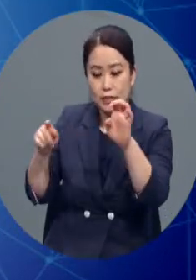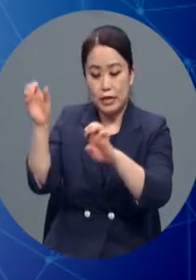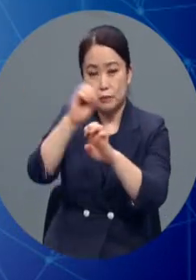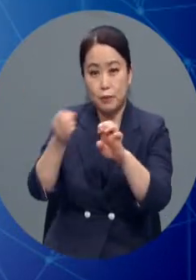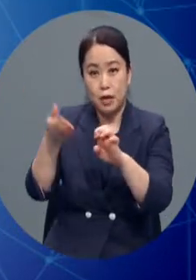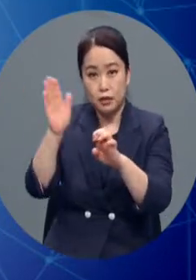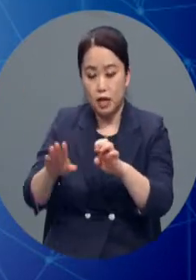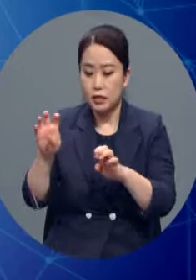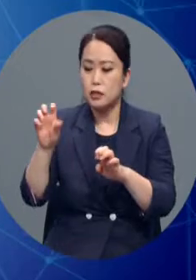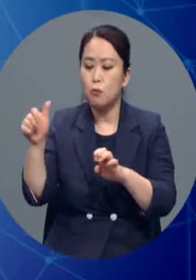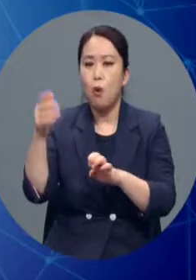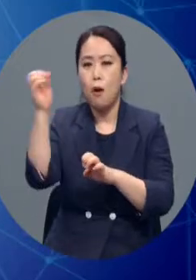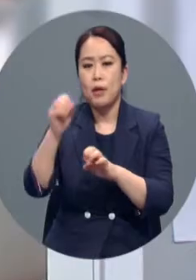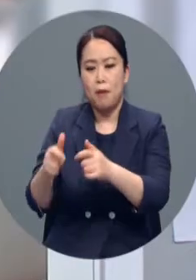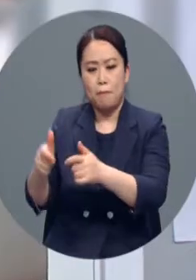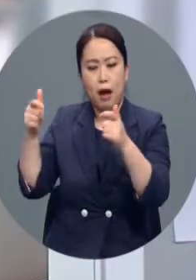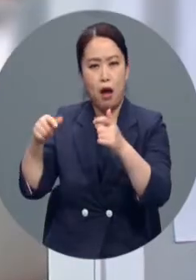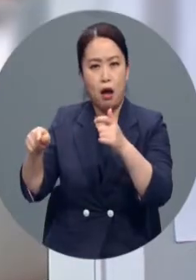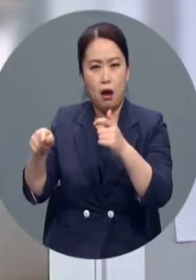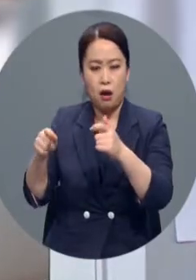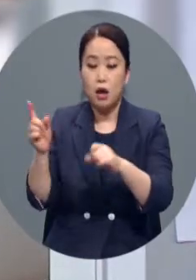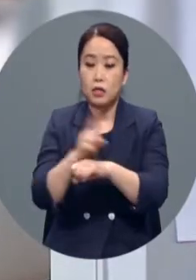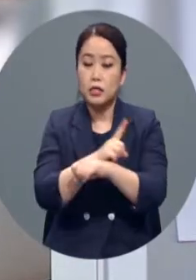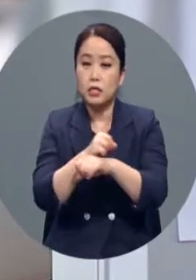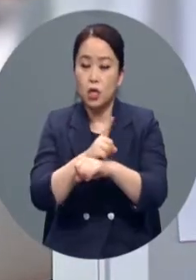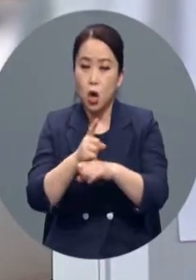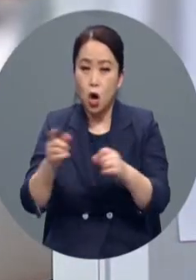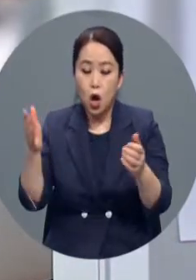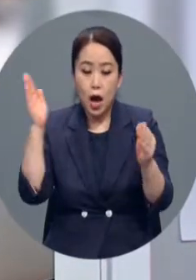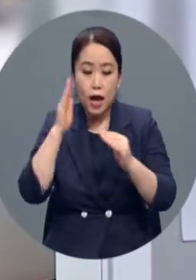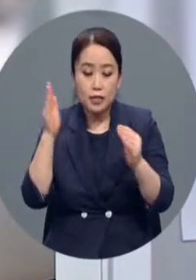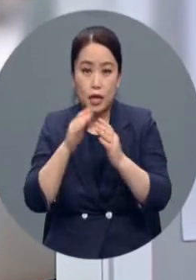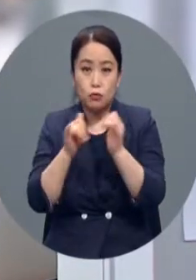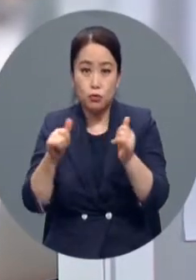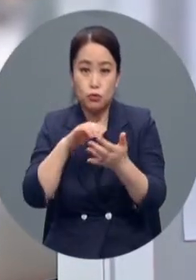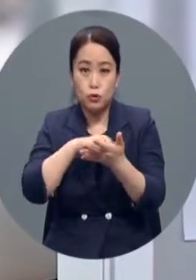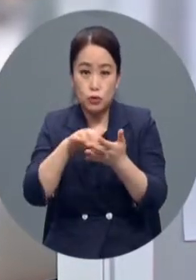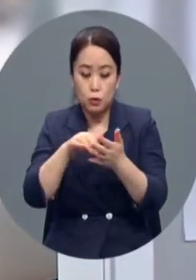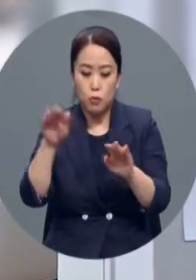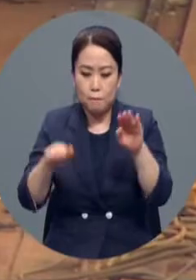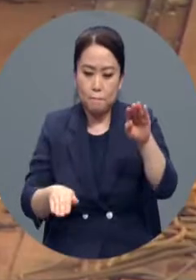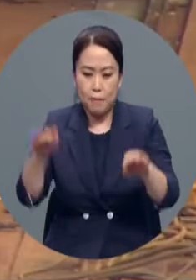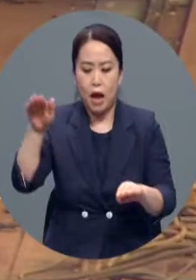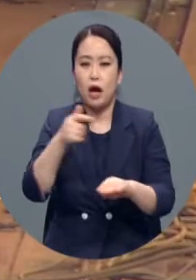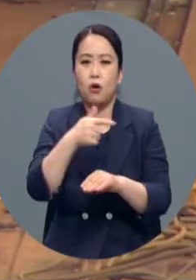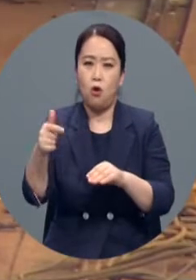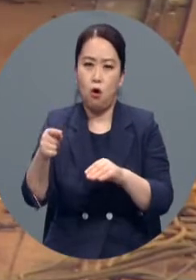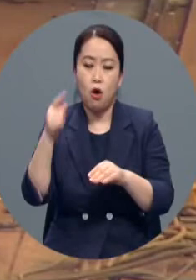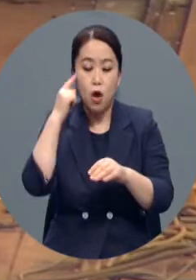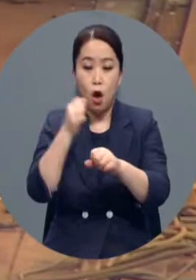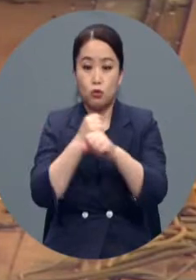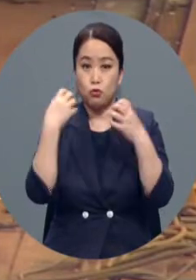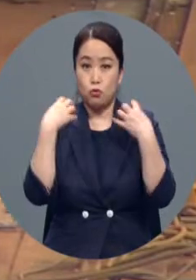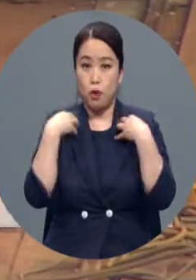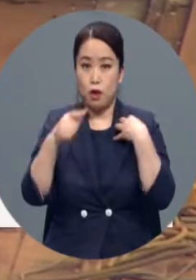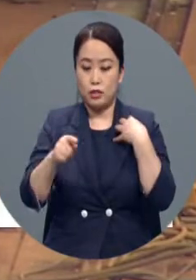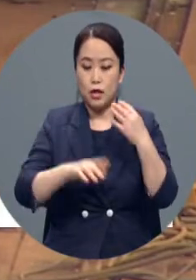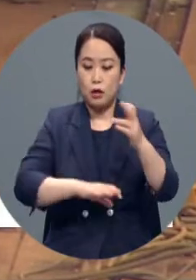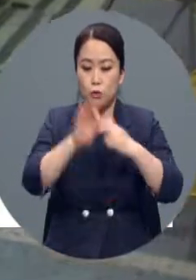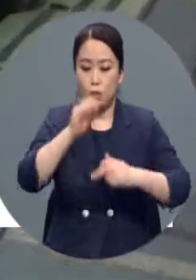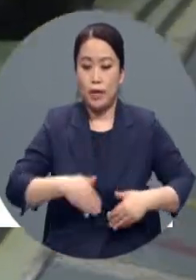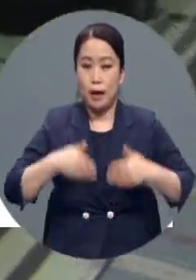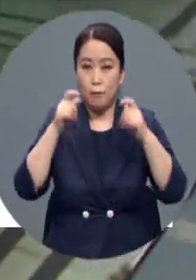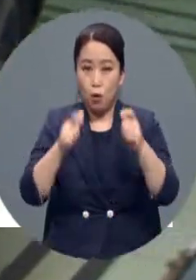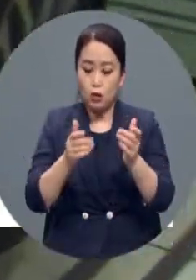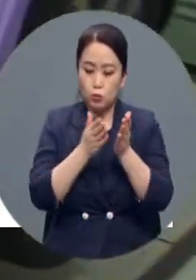에서 45% 로 높아지는 등 디지털 인지 지역 간 격차도 벌어졌습니다 연구원은 동남권 주력 산업인